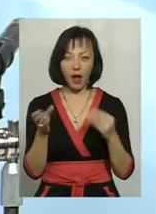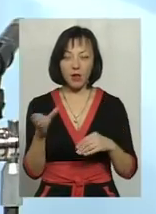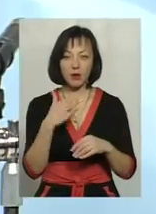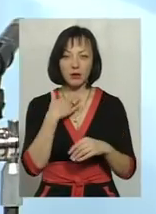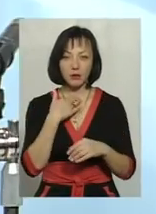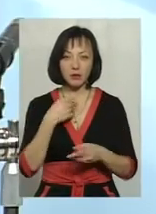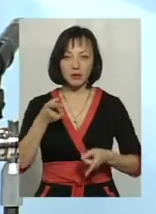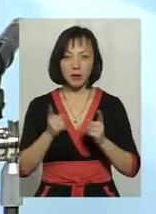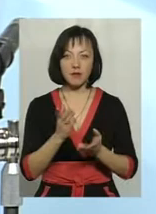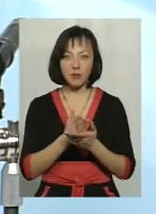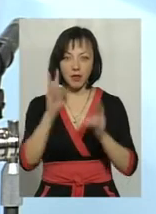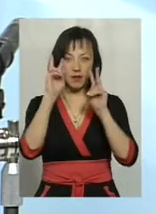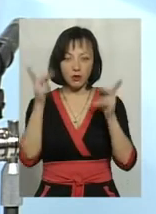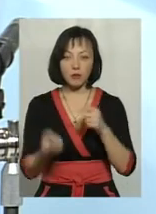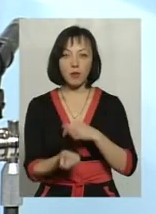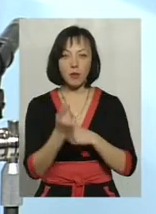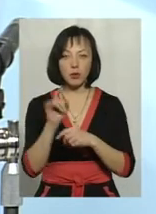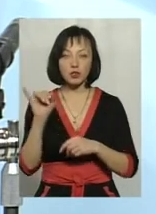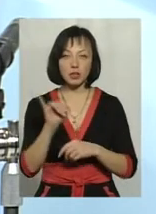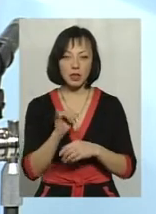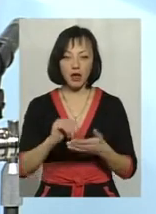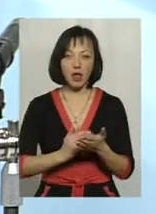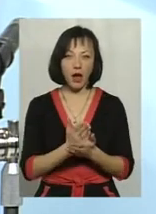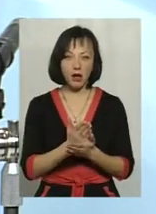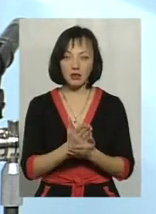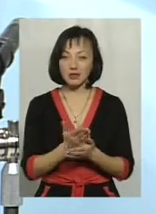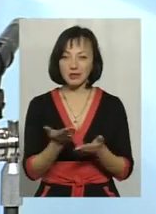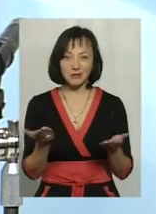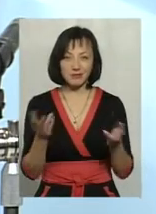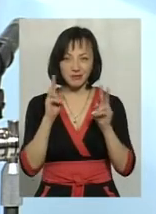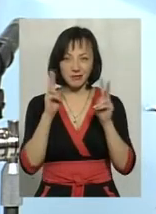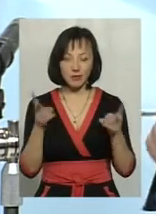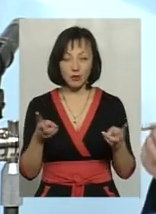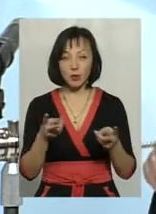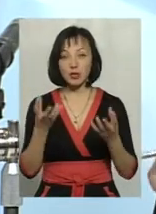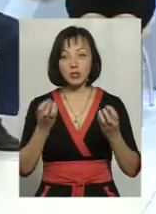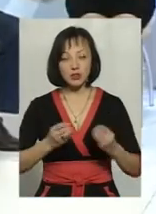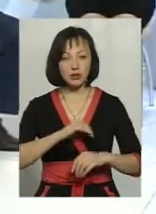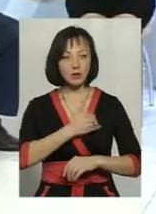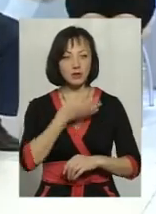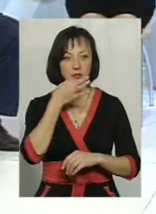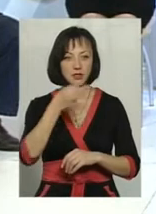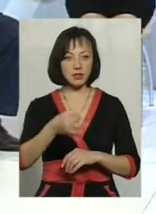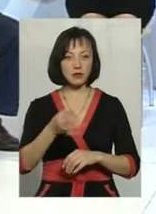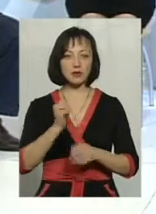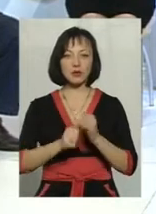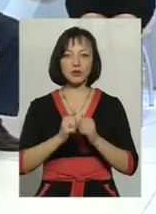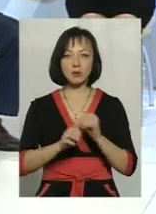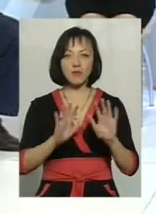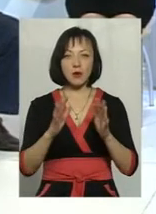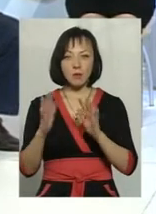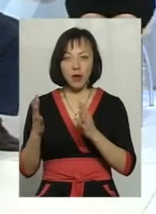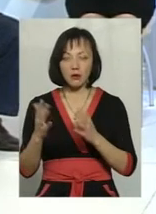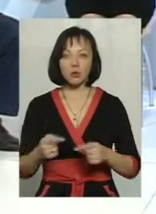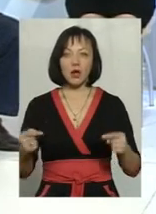насправді має невідоме походження і якість її досить сумнівна. І ще я хотів би зазначити, що в кожному випадку,